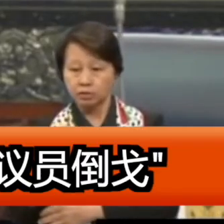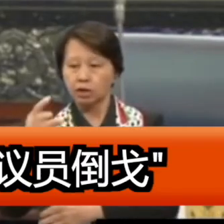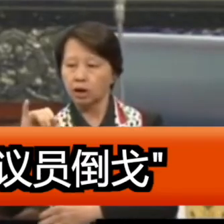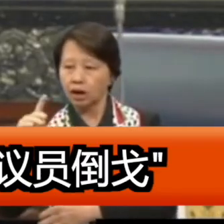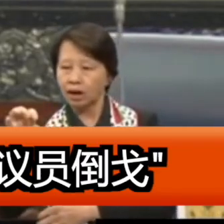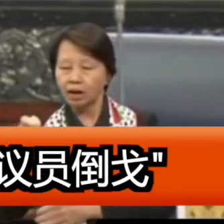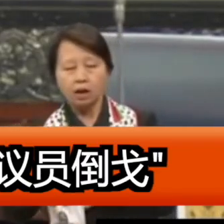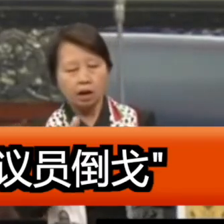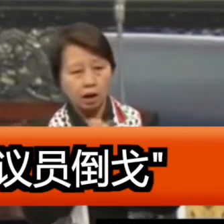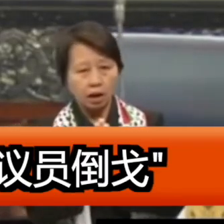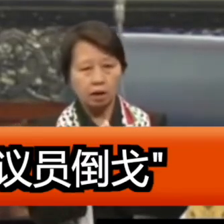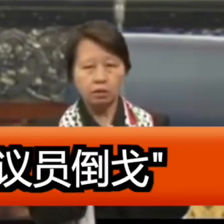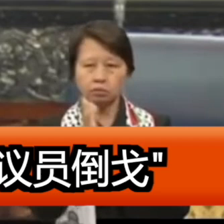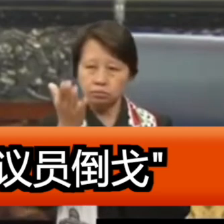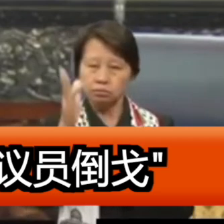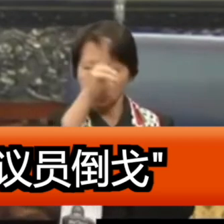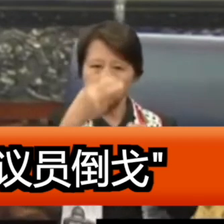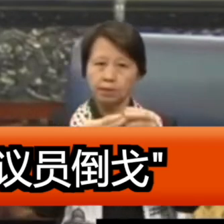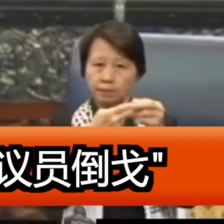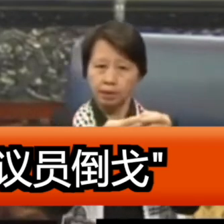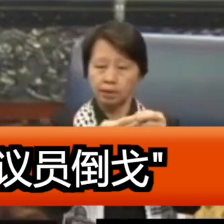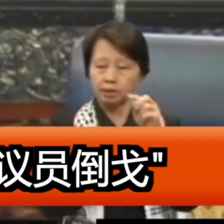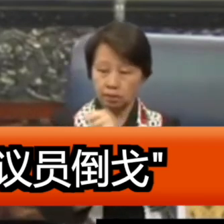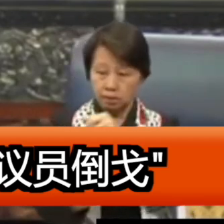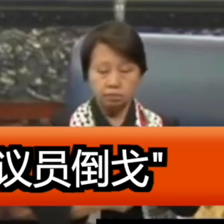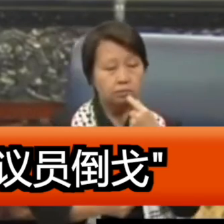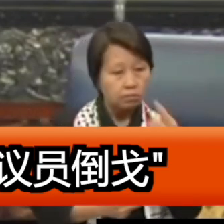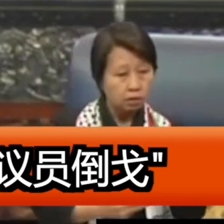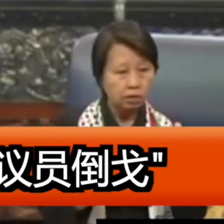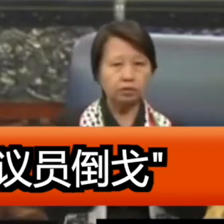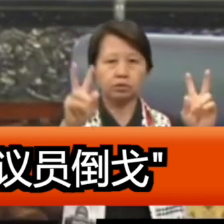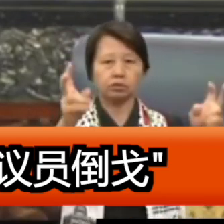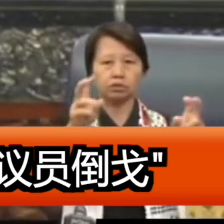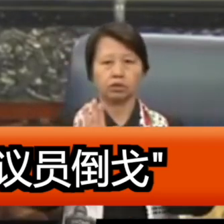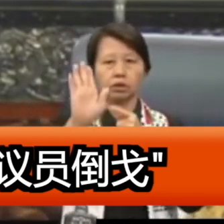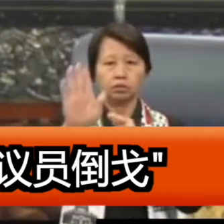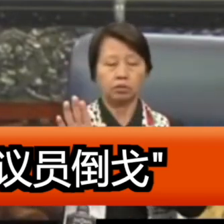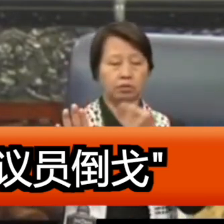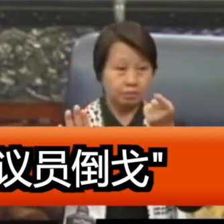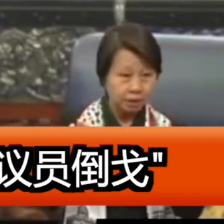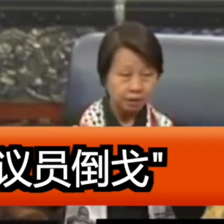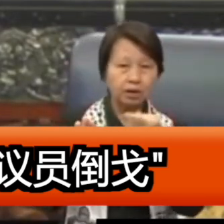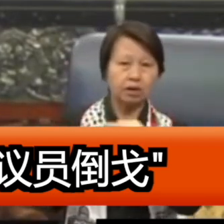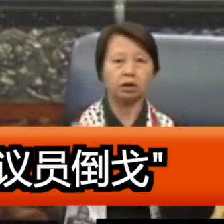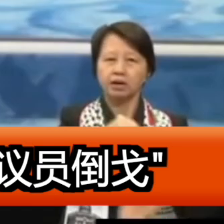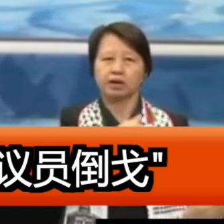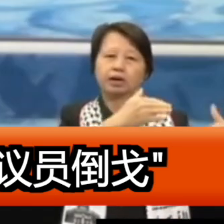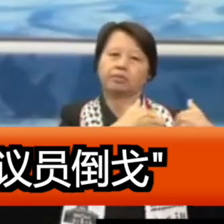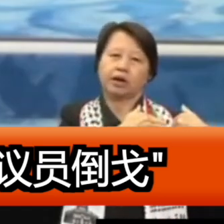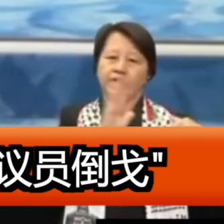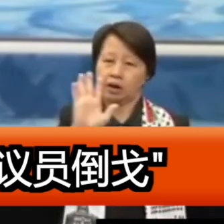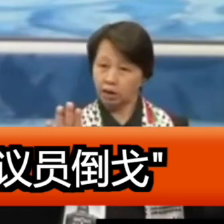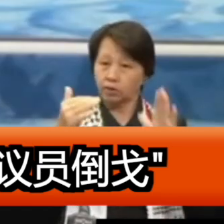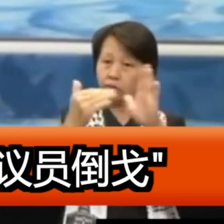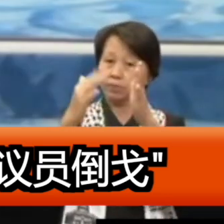国盟哥打巴鲁国会议员达基佑丁在首相问答环节炮轰政府至今还不要为在野党提供选区拨款。不过首相安